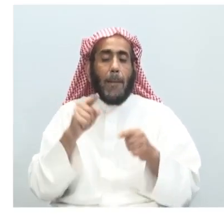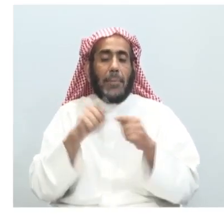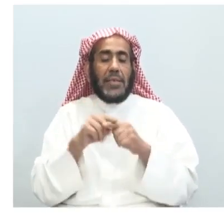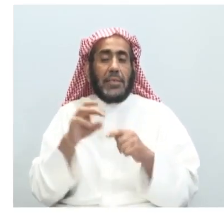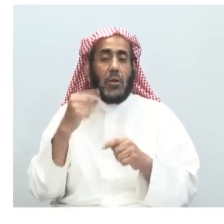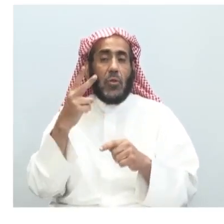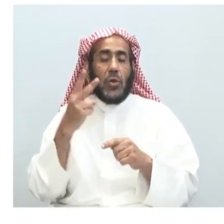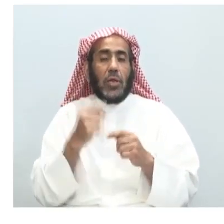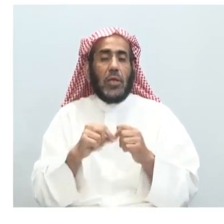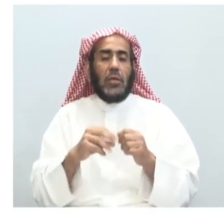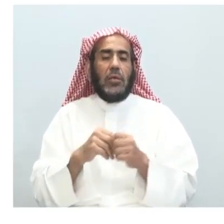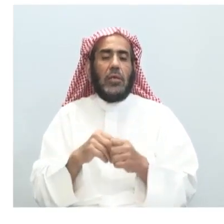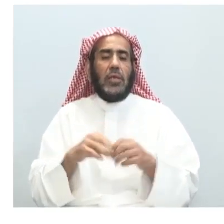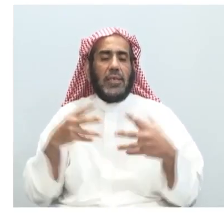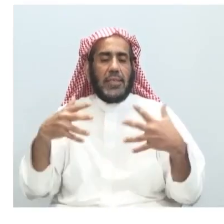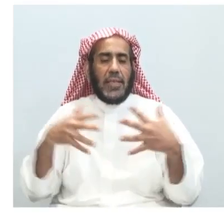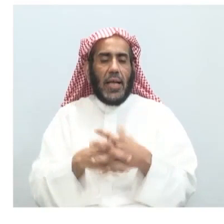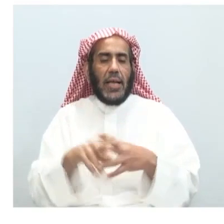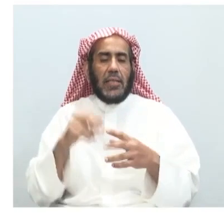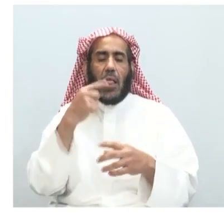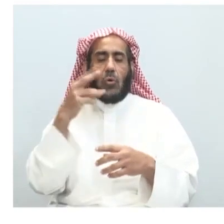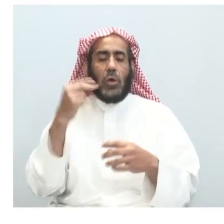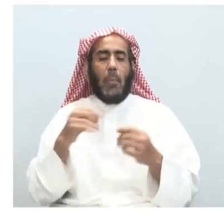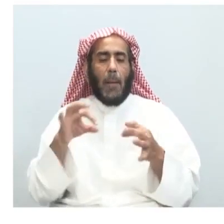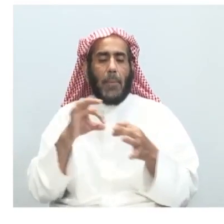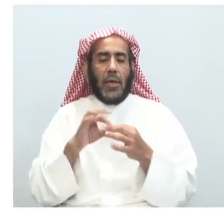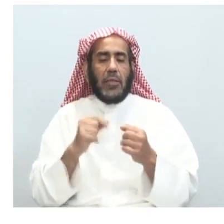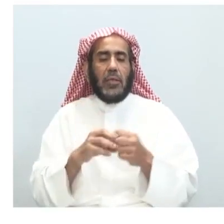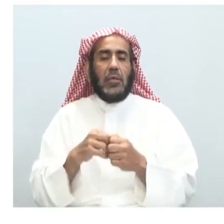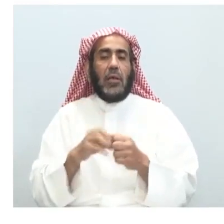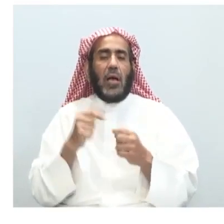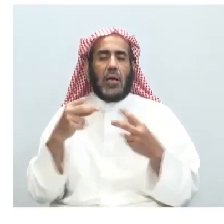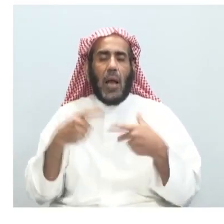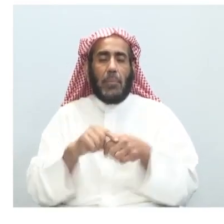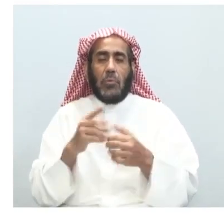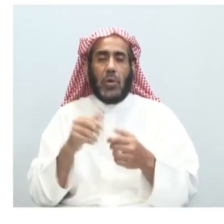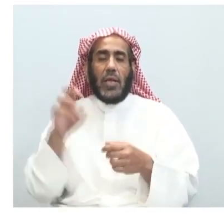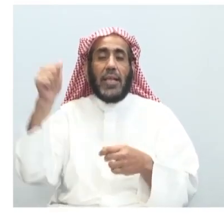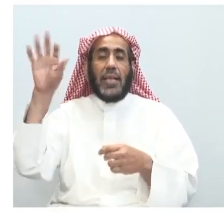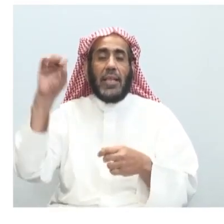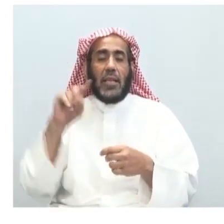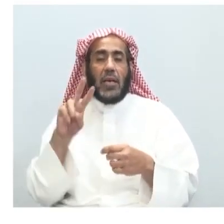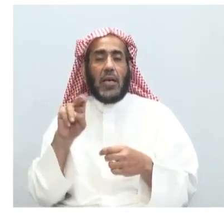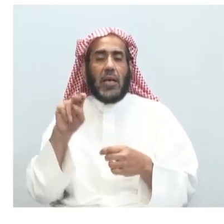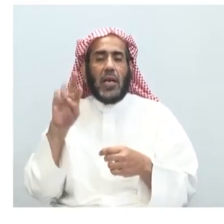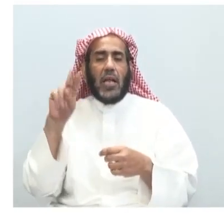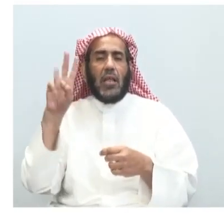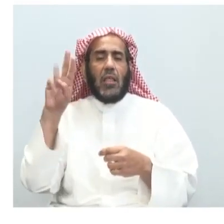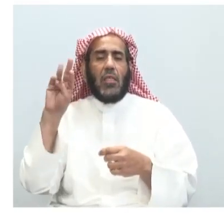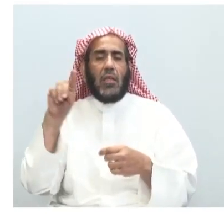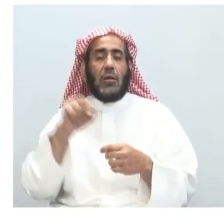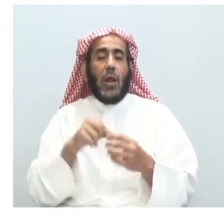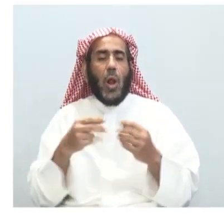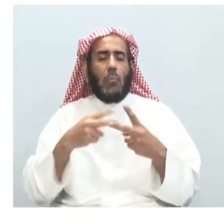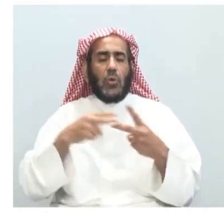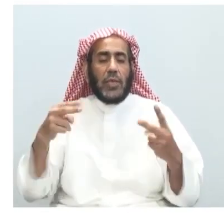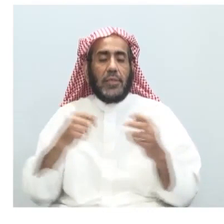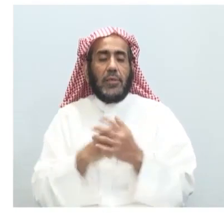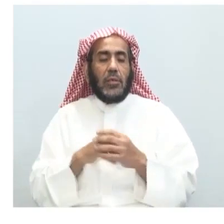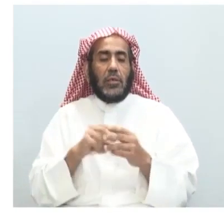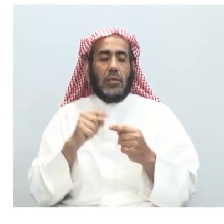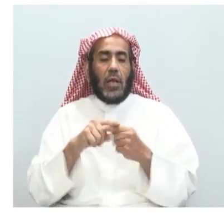للثنائيه عباره عن اتحاد سكرين احاديين معا ستكون الرابطه بينهم ايثر وهنا ايضا في المتعدده